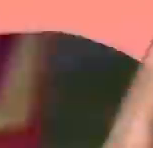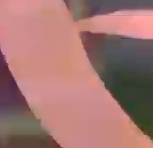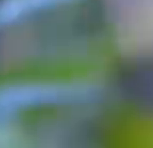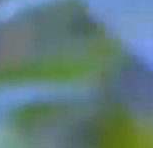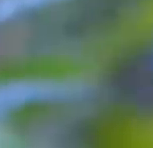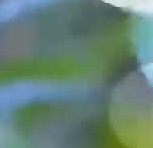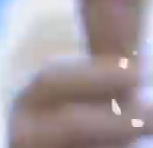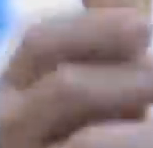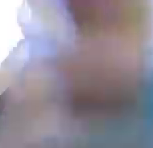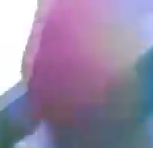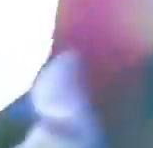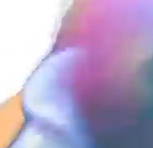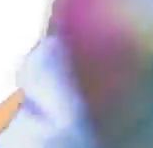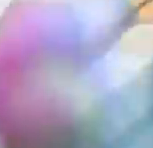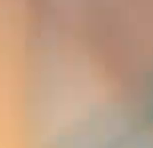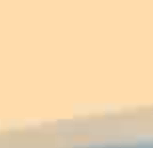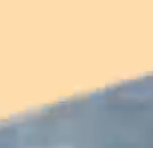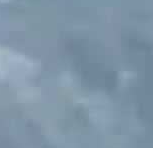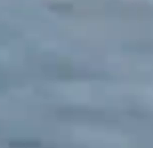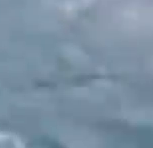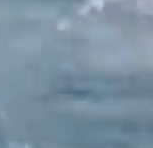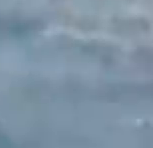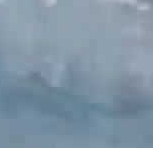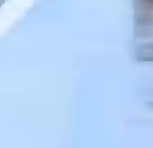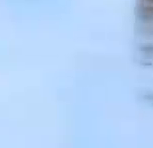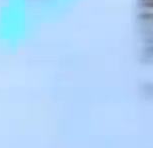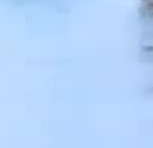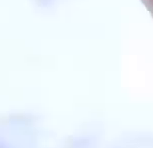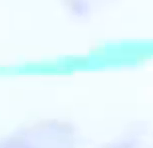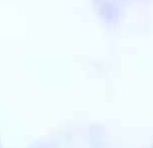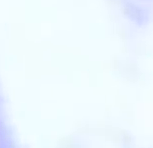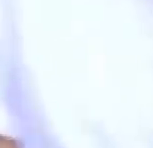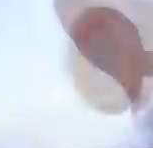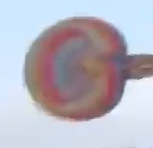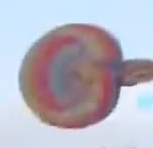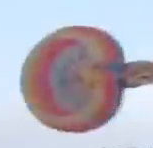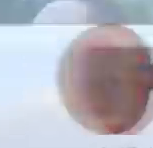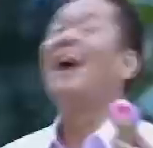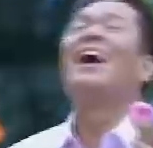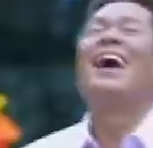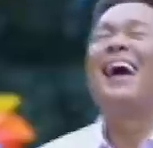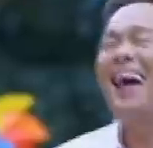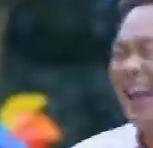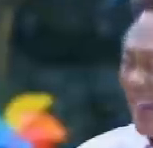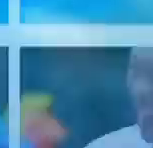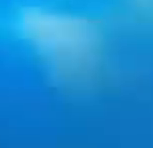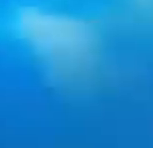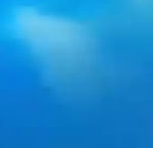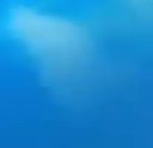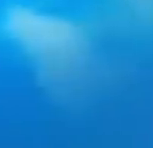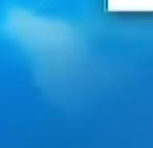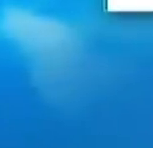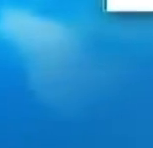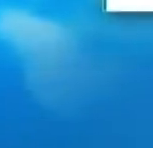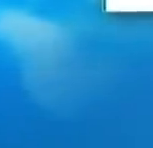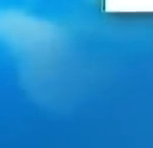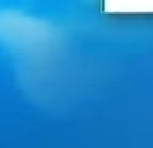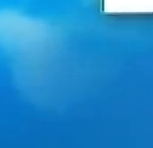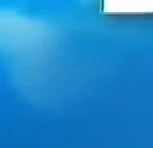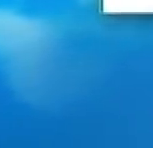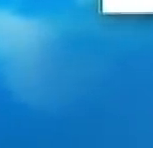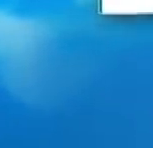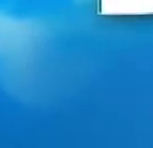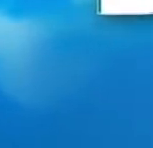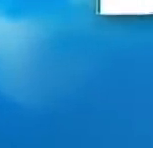ang saya-saya. Sa unang hirit, unang hirit, unang hirit, mangunguna ka.